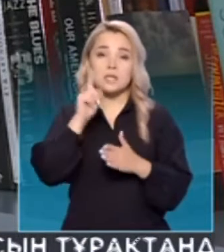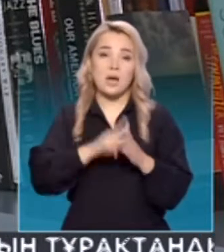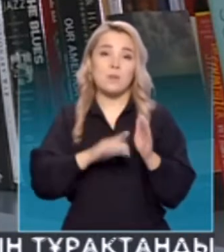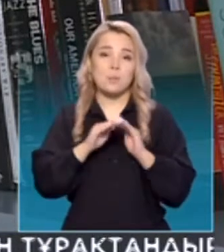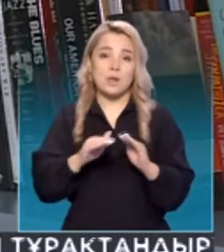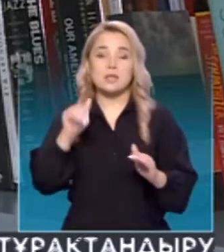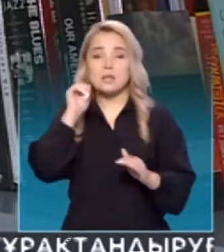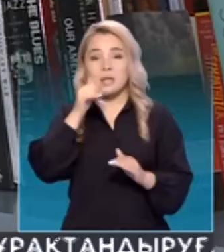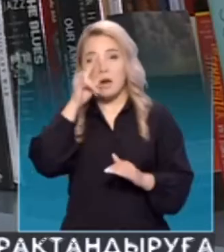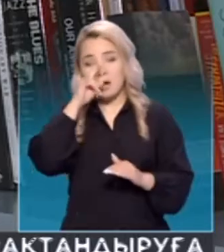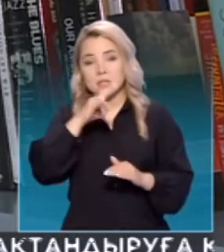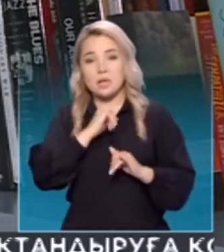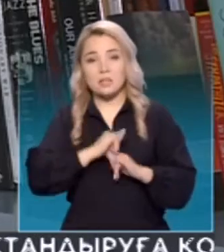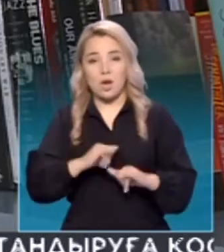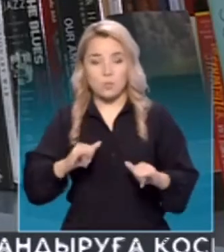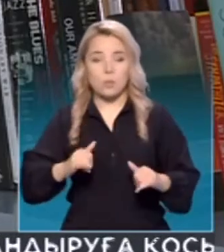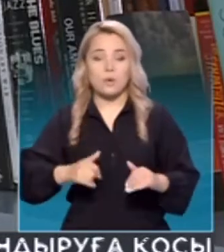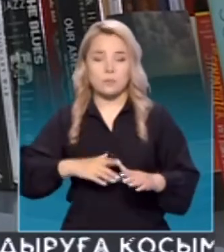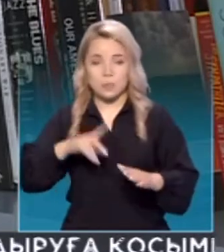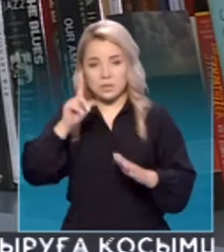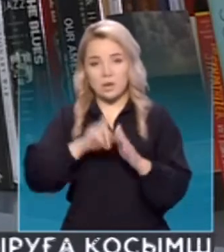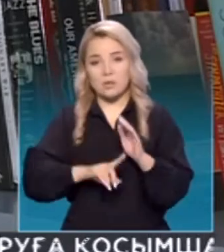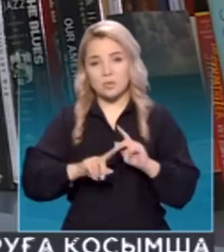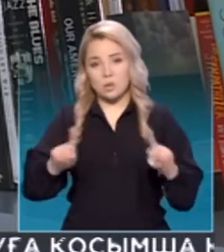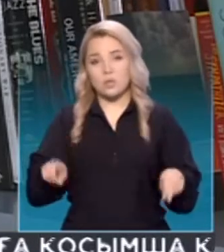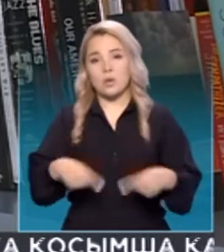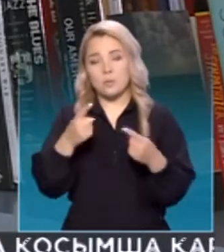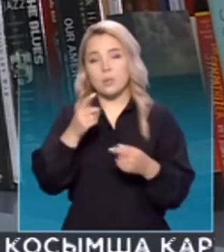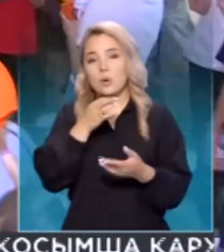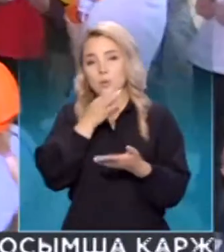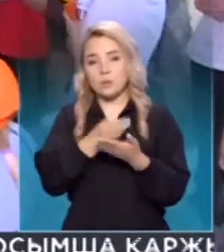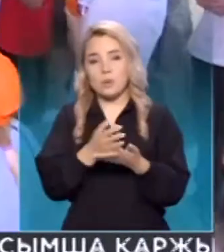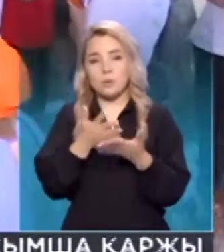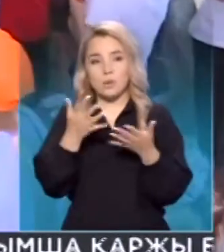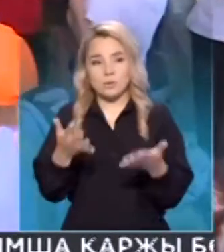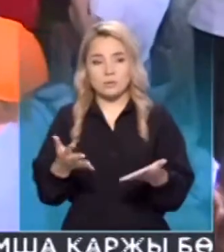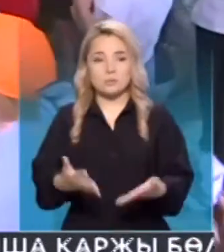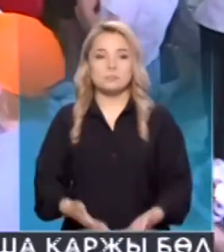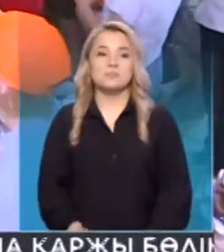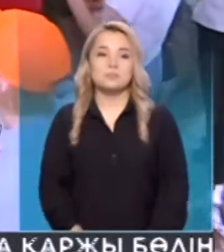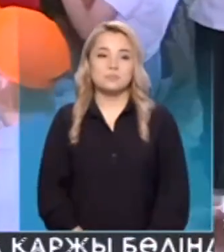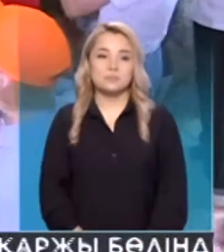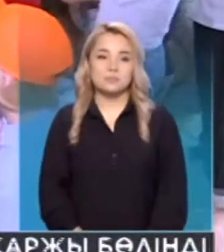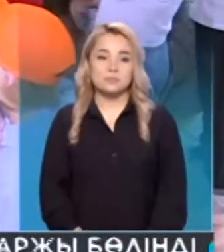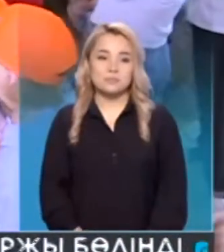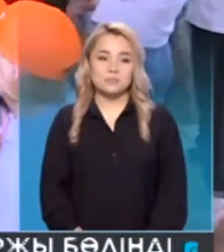бала ертең Қазақстанның дамуына өлшеусіз үлес қосарына сенім мол.